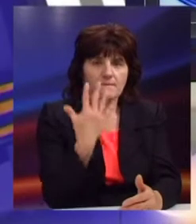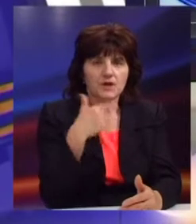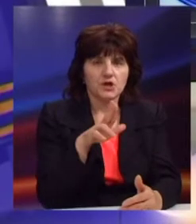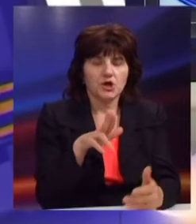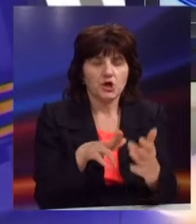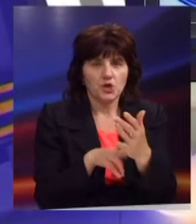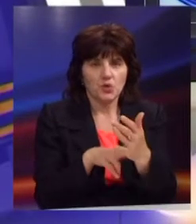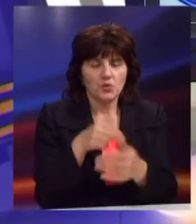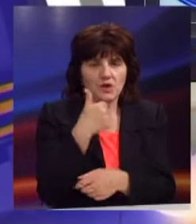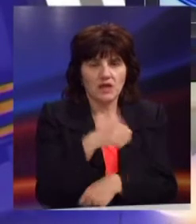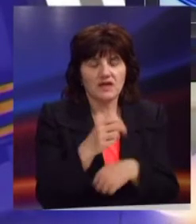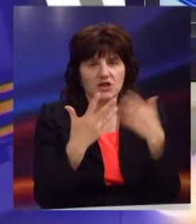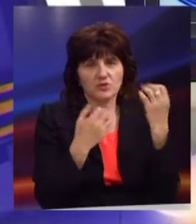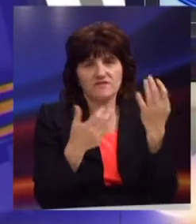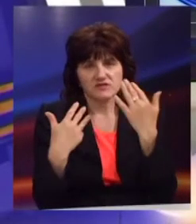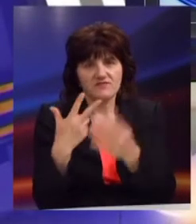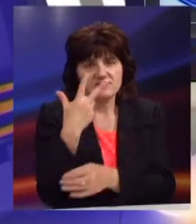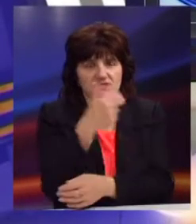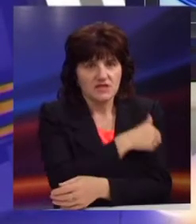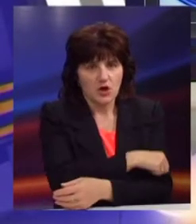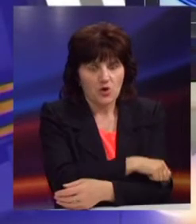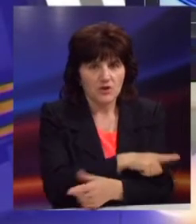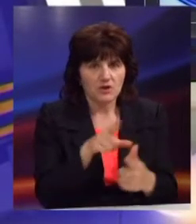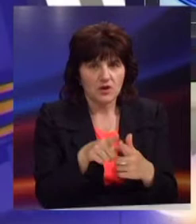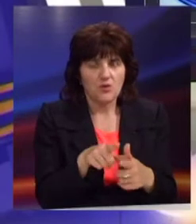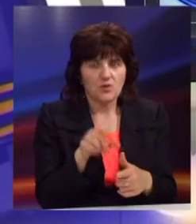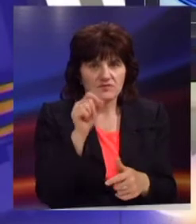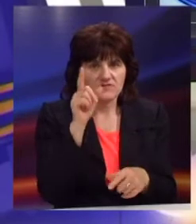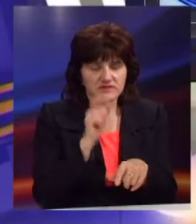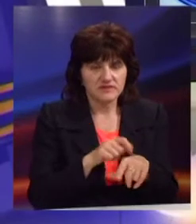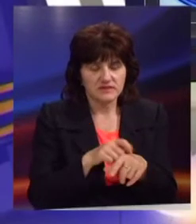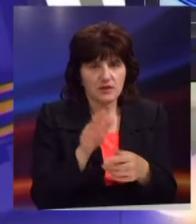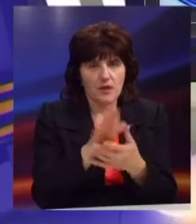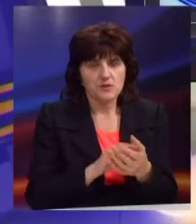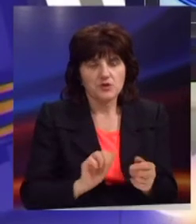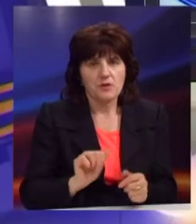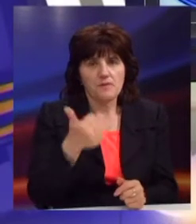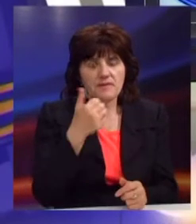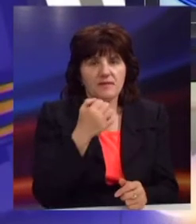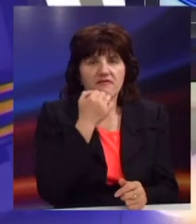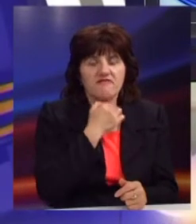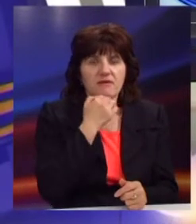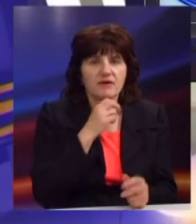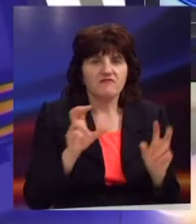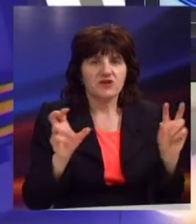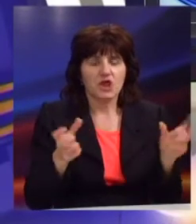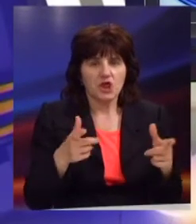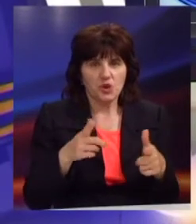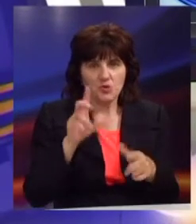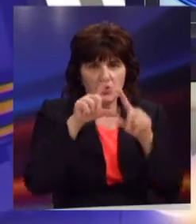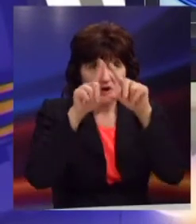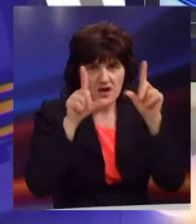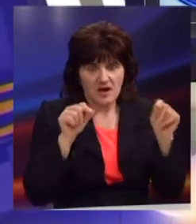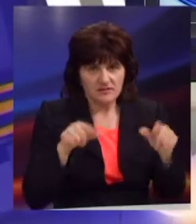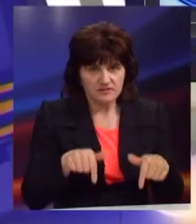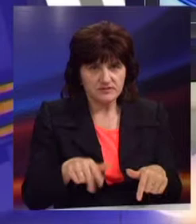5. juna 1993. godine, simbolično u 5 do 12, počeo je sa radom prvi privatni ekološki U-Eko radio.